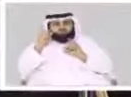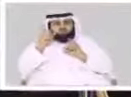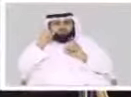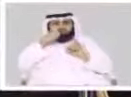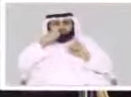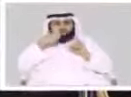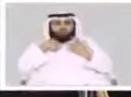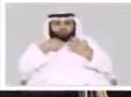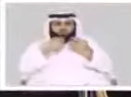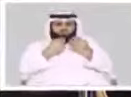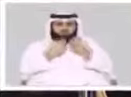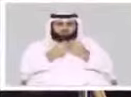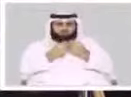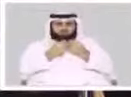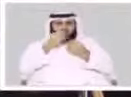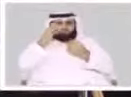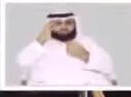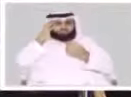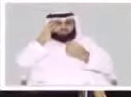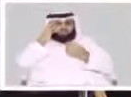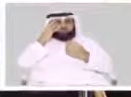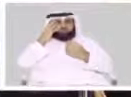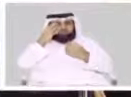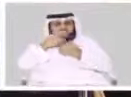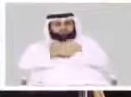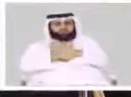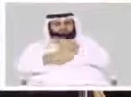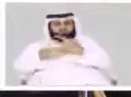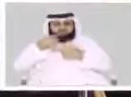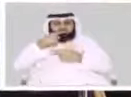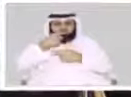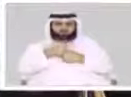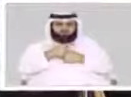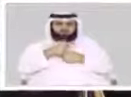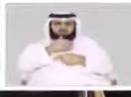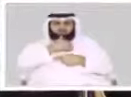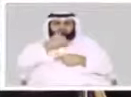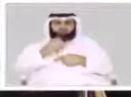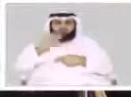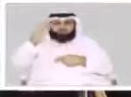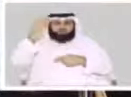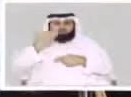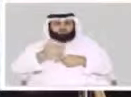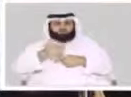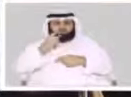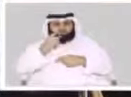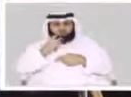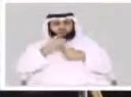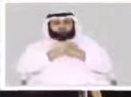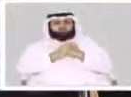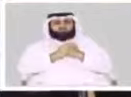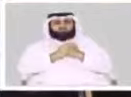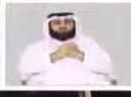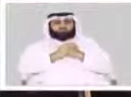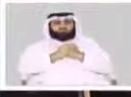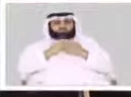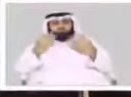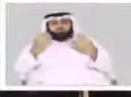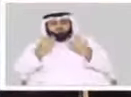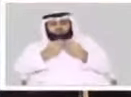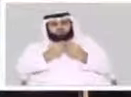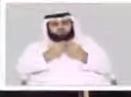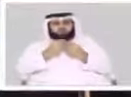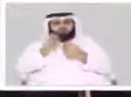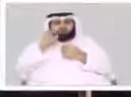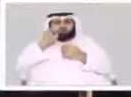إني معكم لئن أقمتم الصلاة وآتيتم الزكاة وآمنتم برسلي وعزرتموهم وأقرضتم